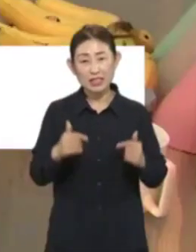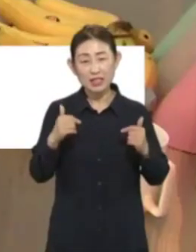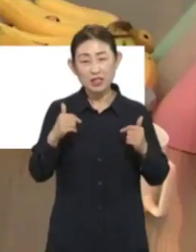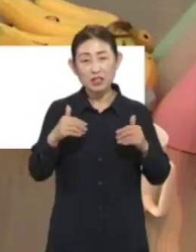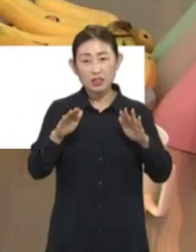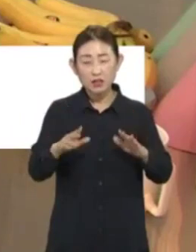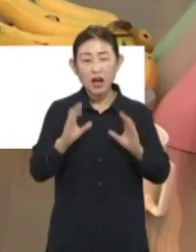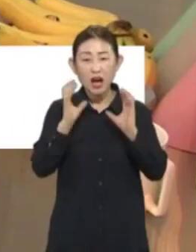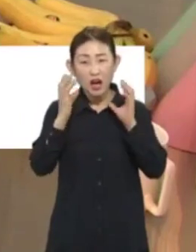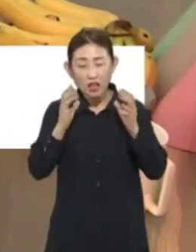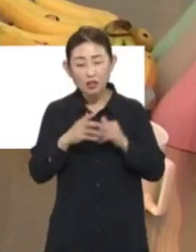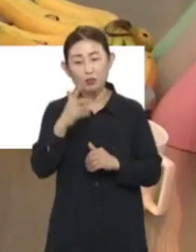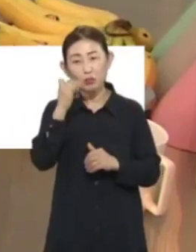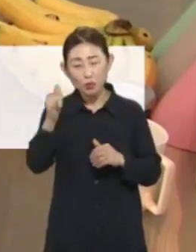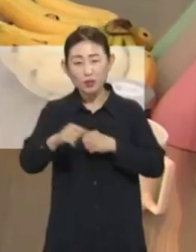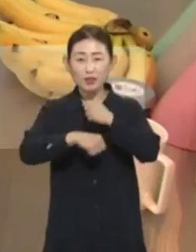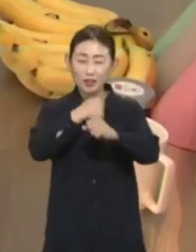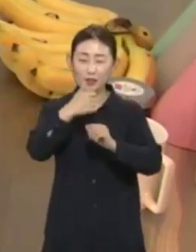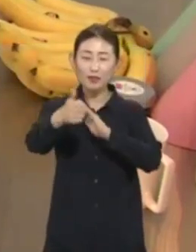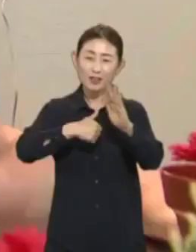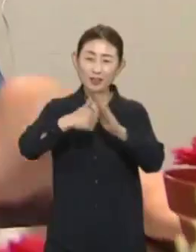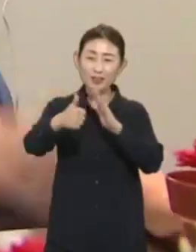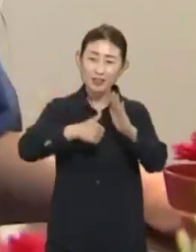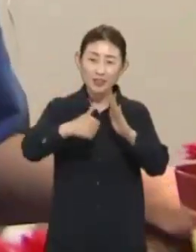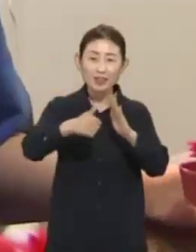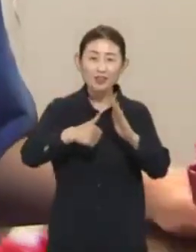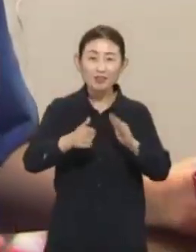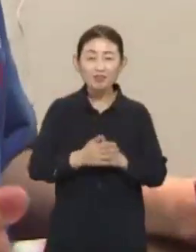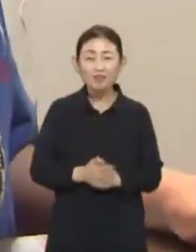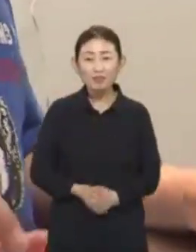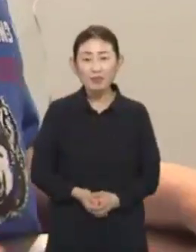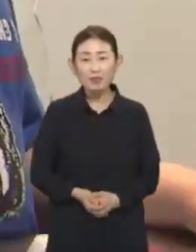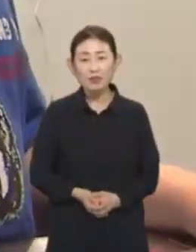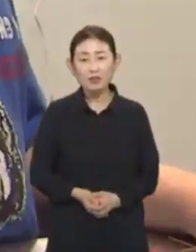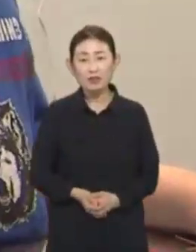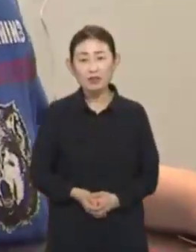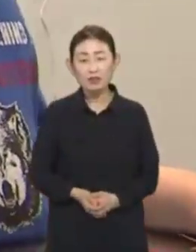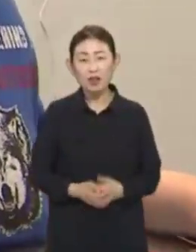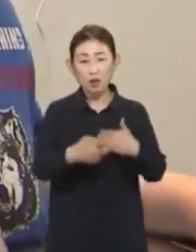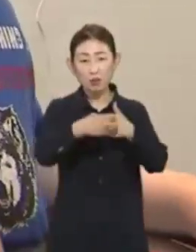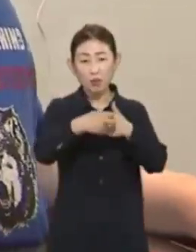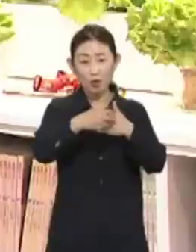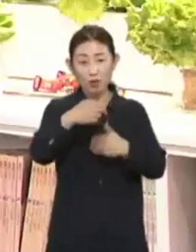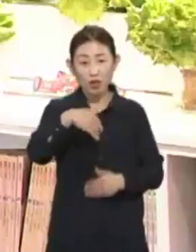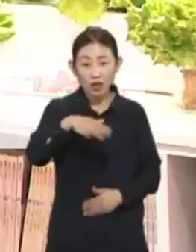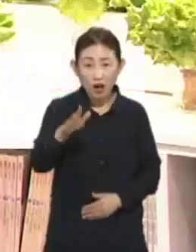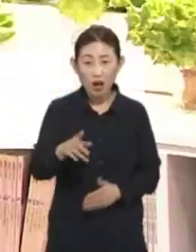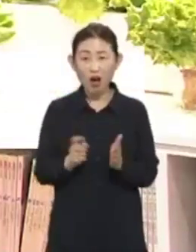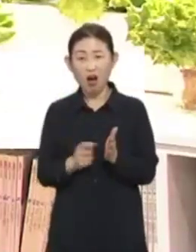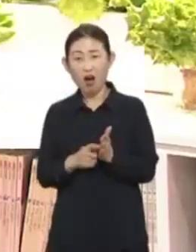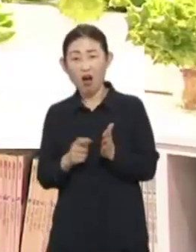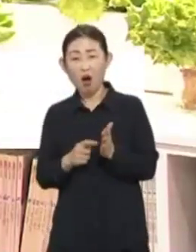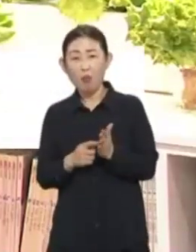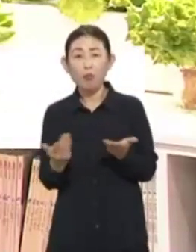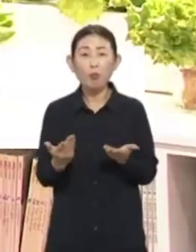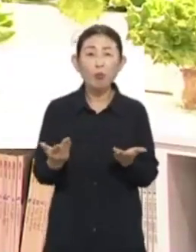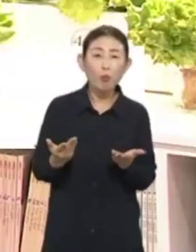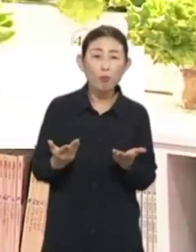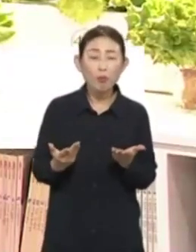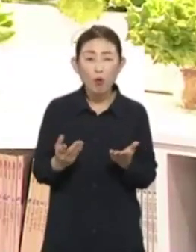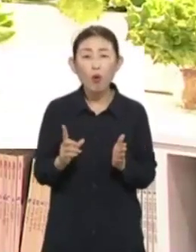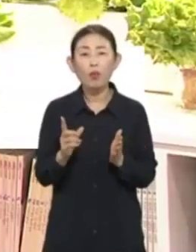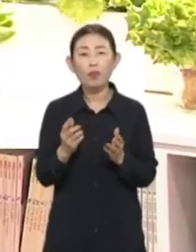운영돼 아이들과 부모들이 자유롭게 드나들며 이용할 수 있습니다. 병원을 간다던가 급한 일이 생겼을 때